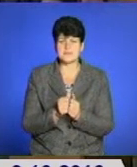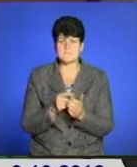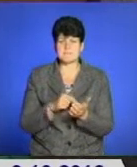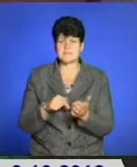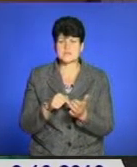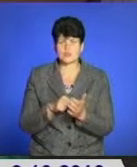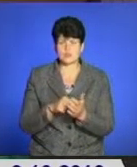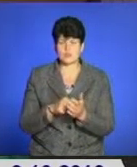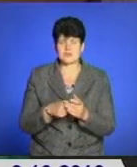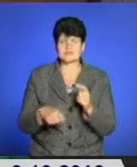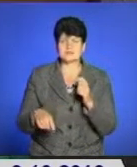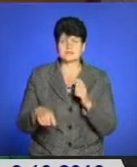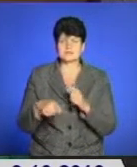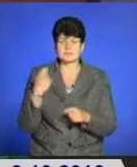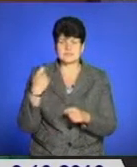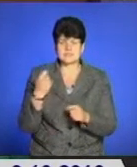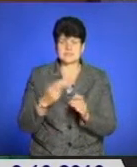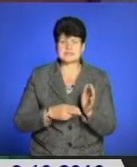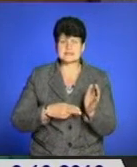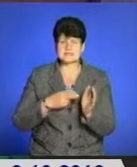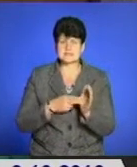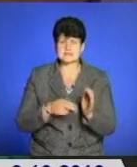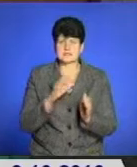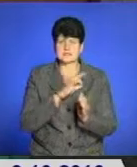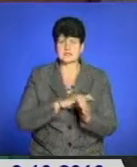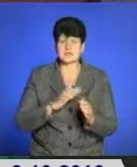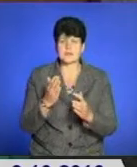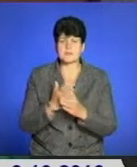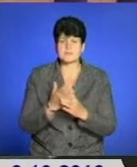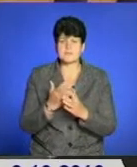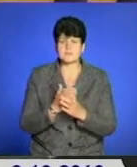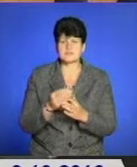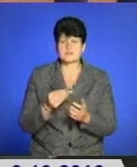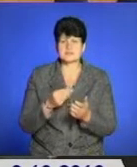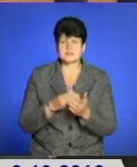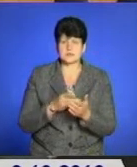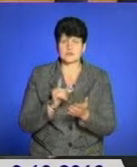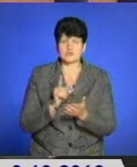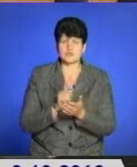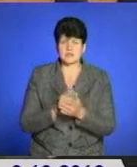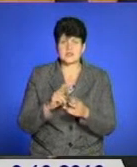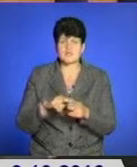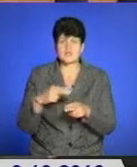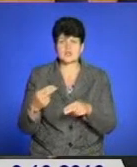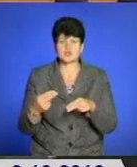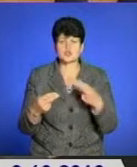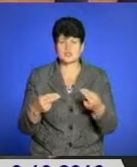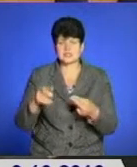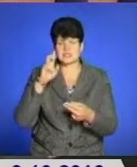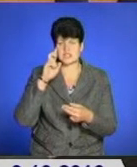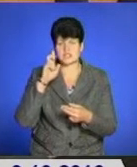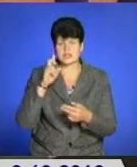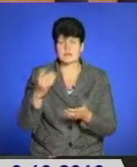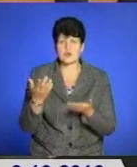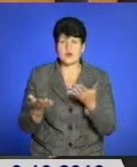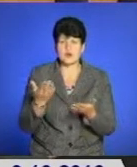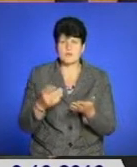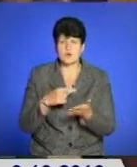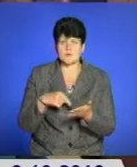сполученні. Збитки залізниць від застосування пільгових тарифів повинні відшкодовувати з державного або